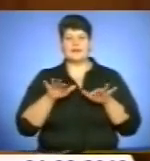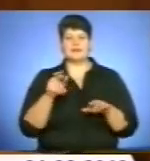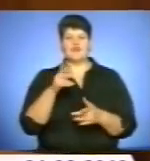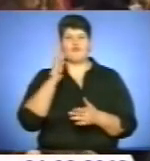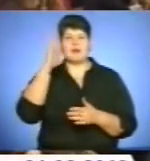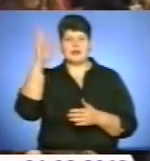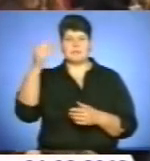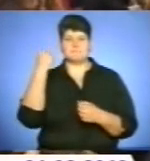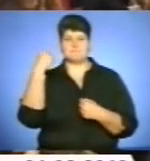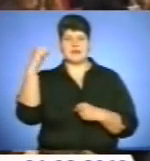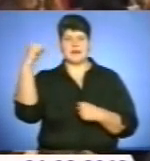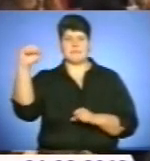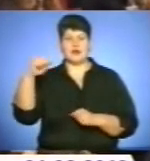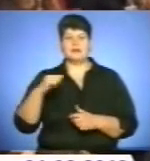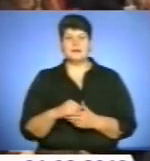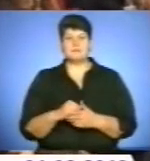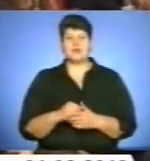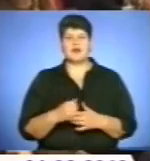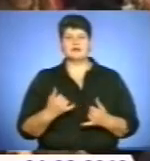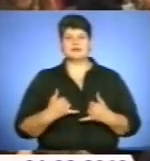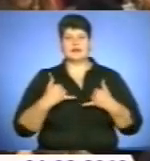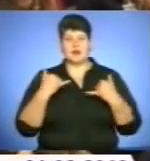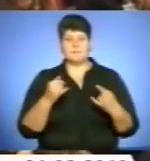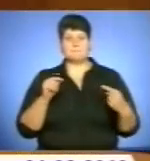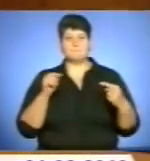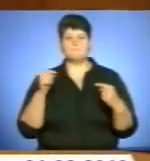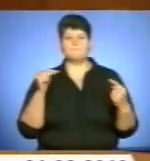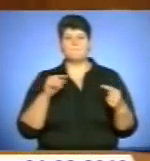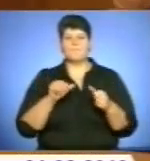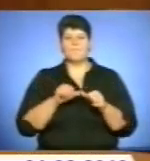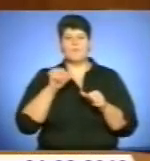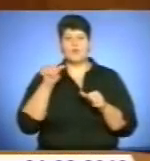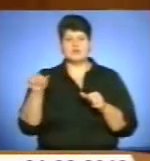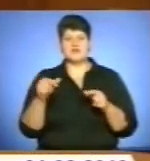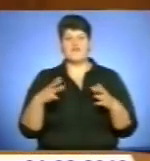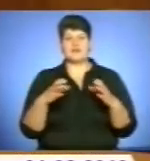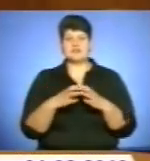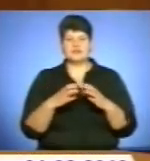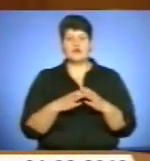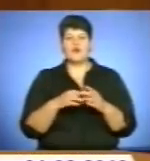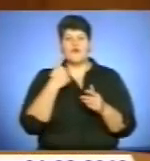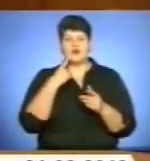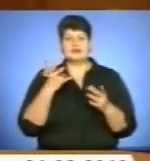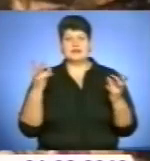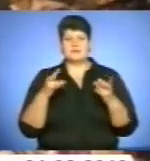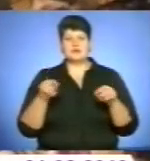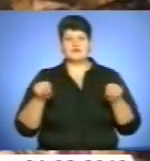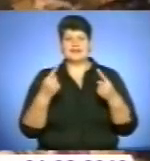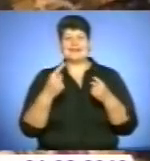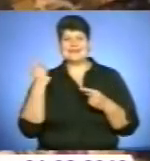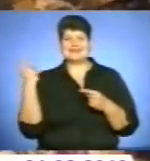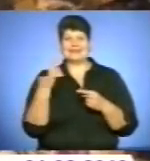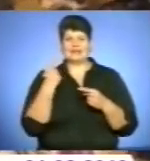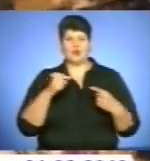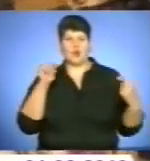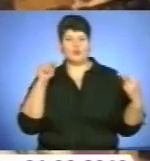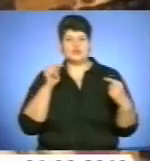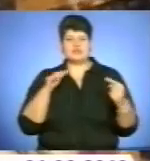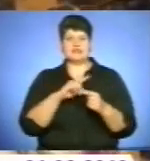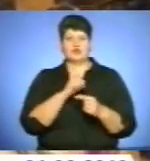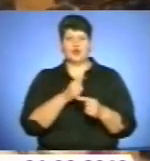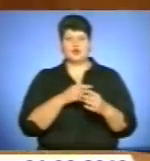перемагати. А для позафракційного Олеся Донія спільних дій замало. Він закликає створити єдину опозиційну силу, попередньо провівши